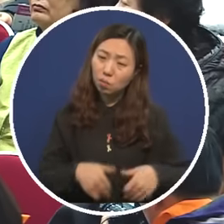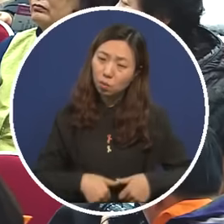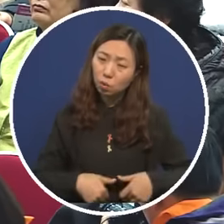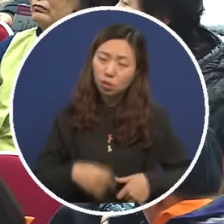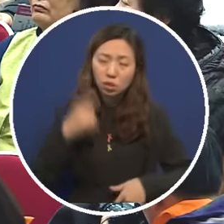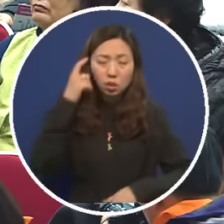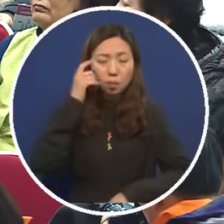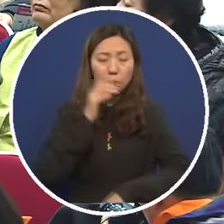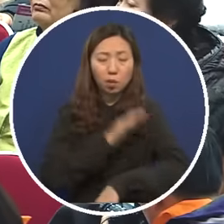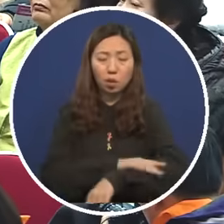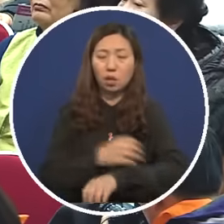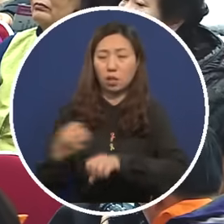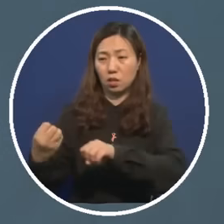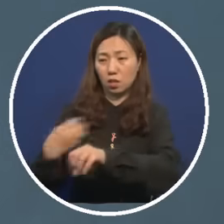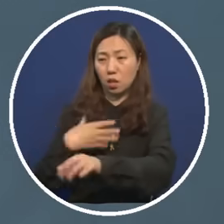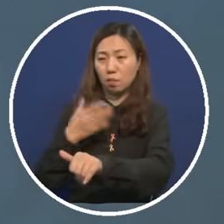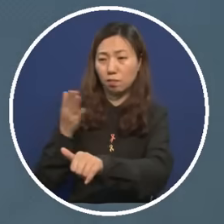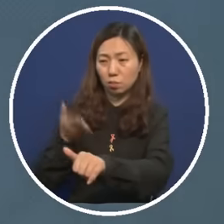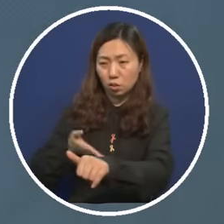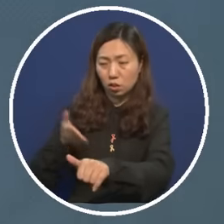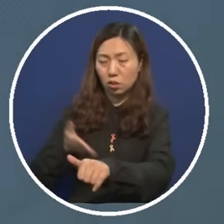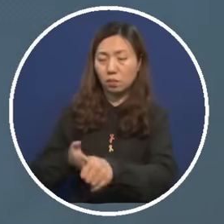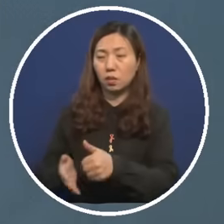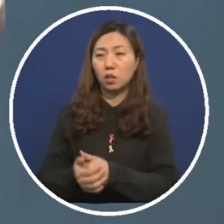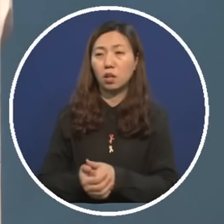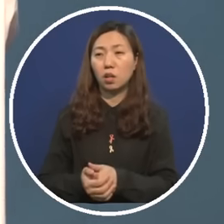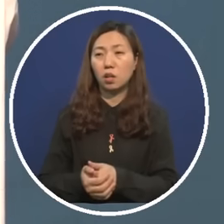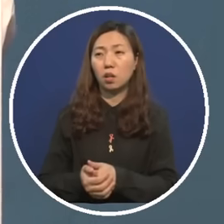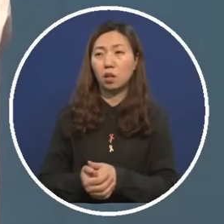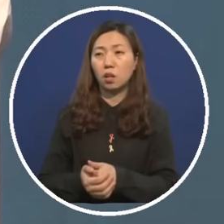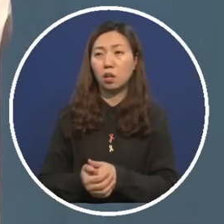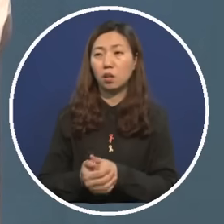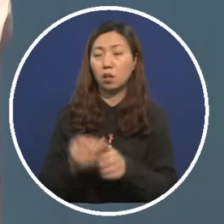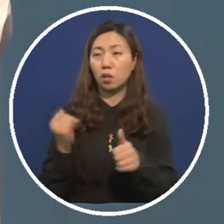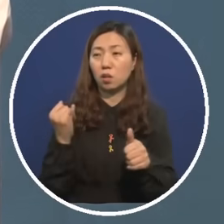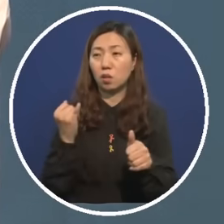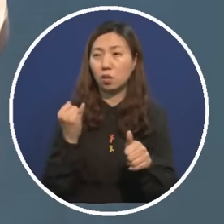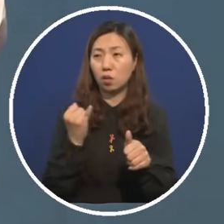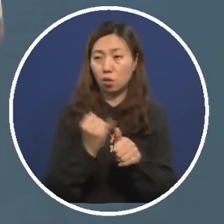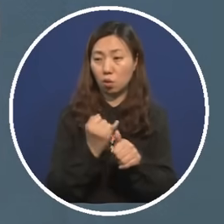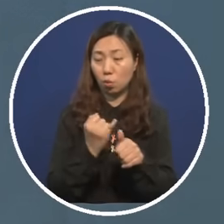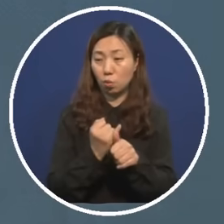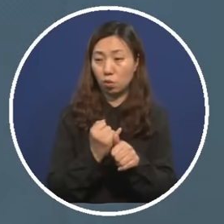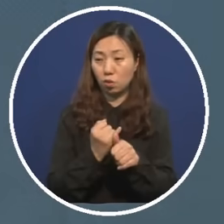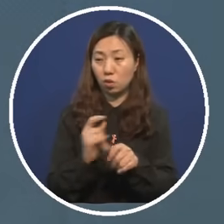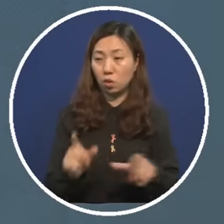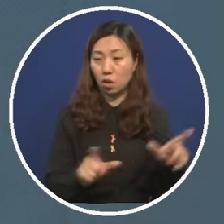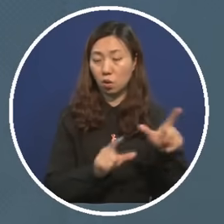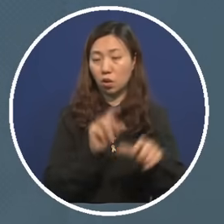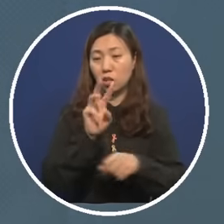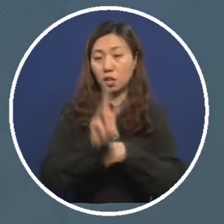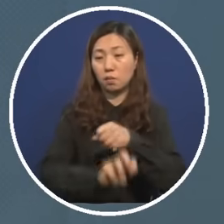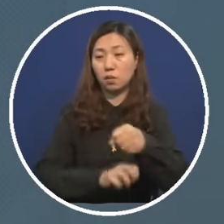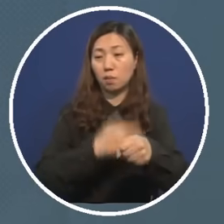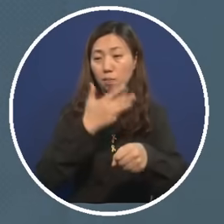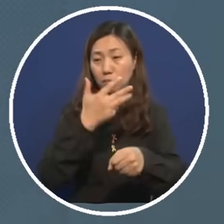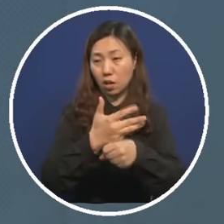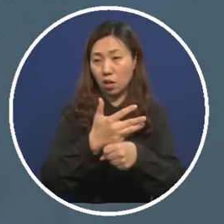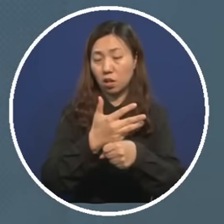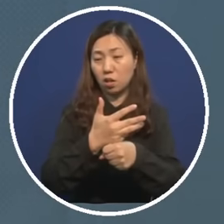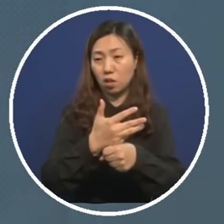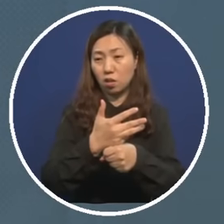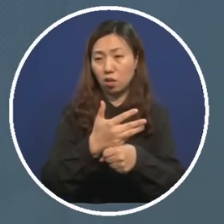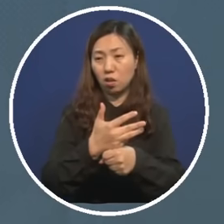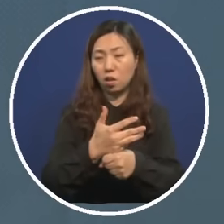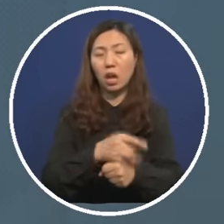현명한 답변 부탁드립니다. 아, 결혼 지금 생활은 지금 30년 했다고요? 38년이요. 38년? 네. 살